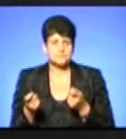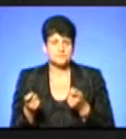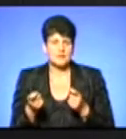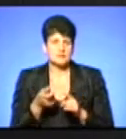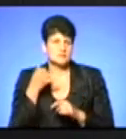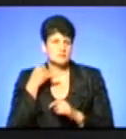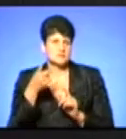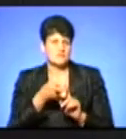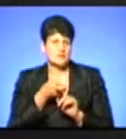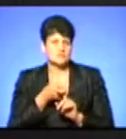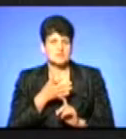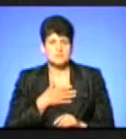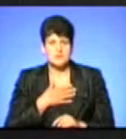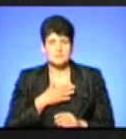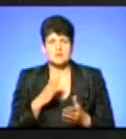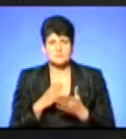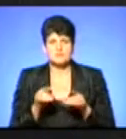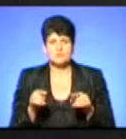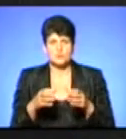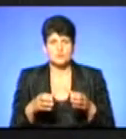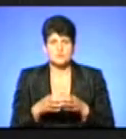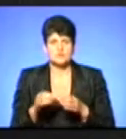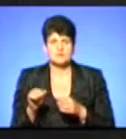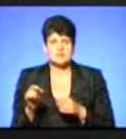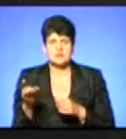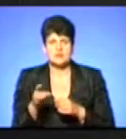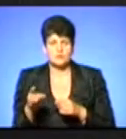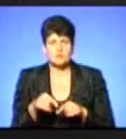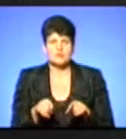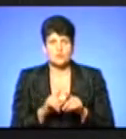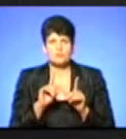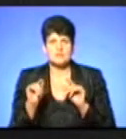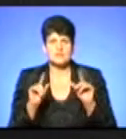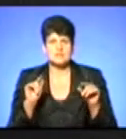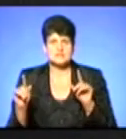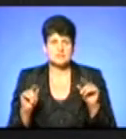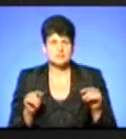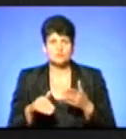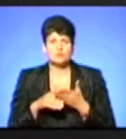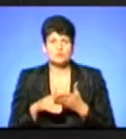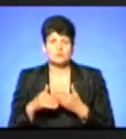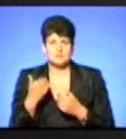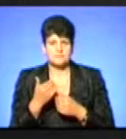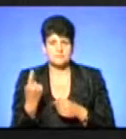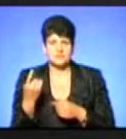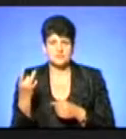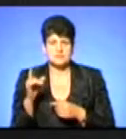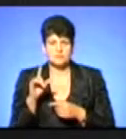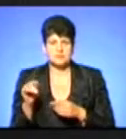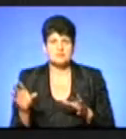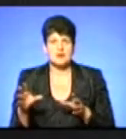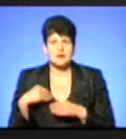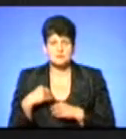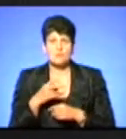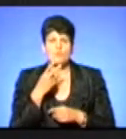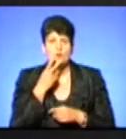контактувала з нами, і ми вже створюємо спільну групу, щоб територію Теребулянського району так само об'їздити ці рейди, щоб допомогти їм. Перший раз поїдемо разом,